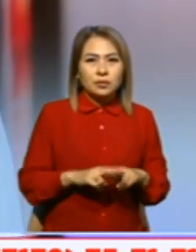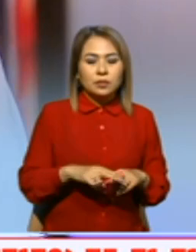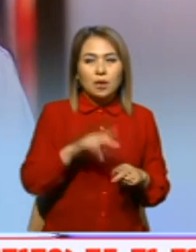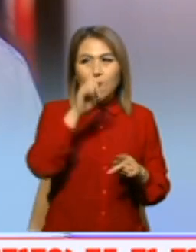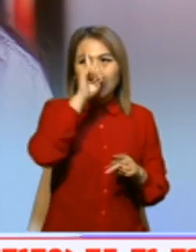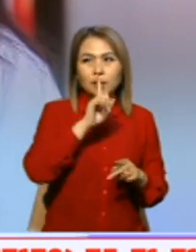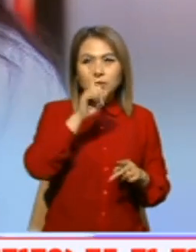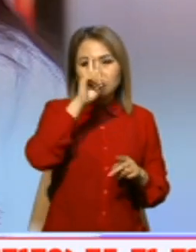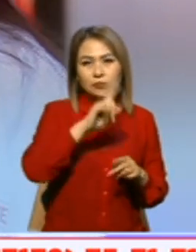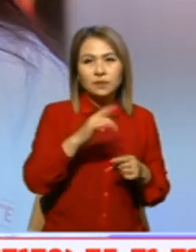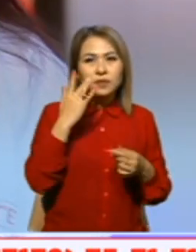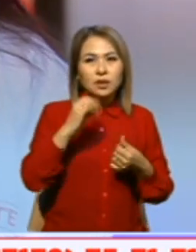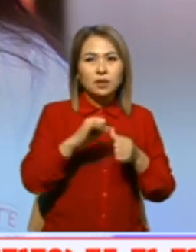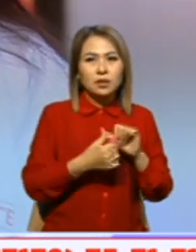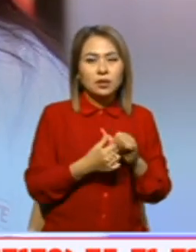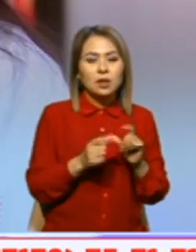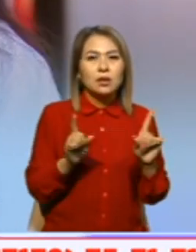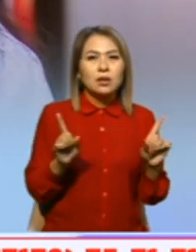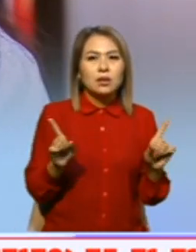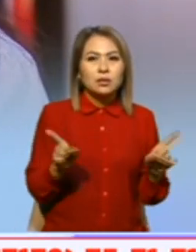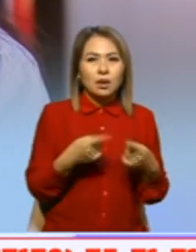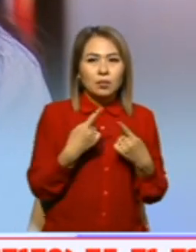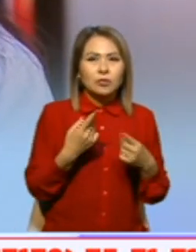сайын дамы отырады. Сондықтан